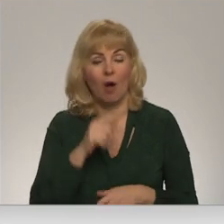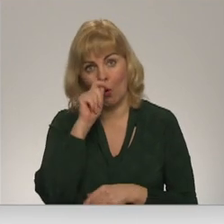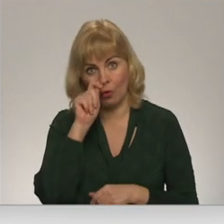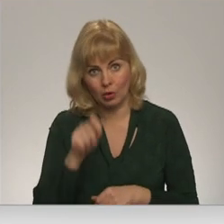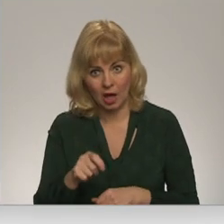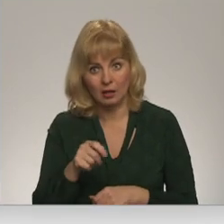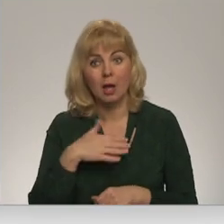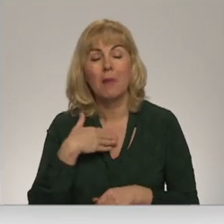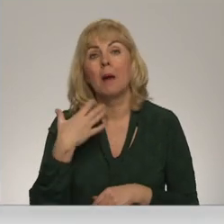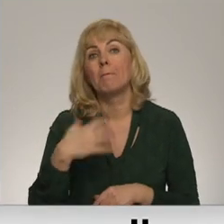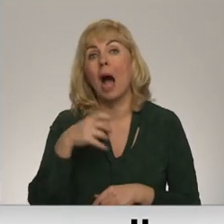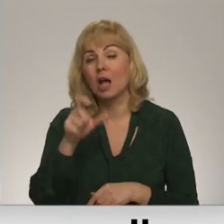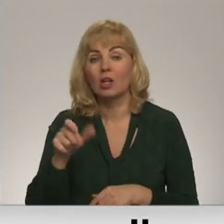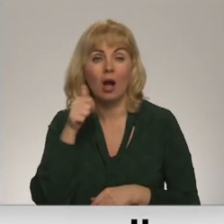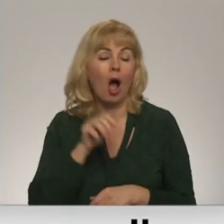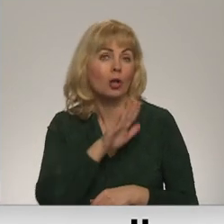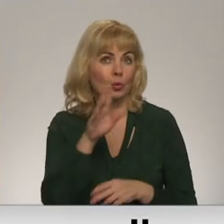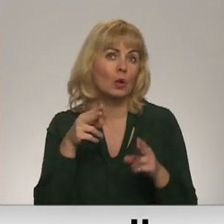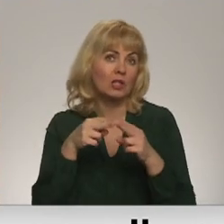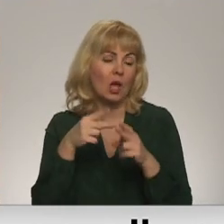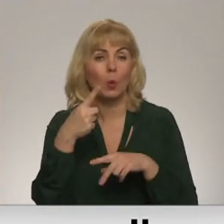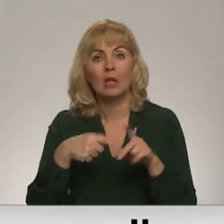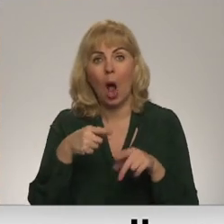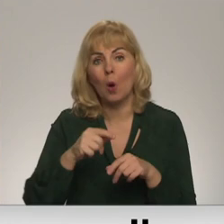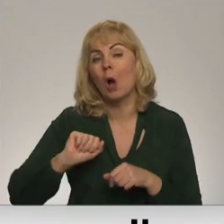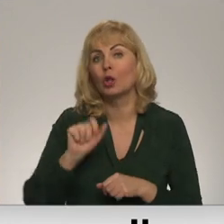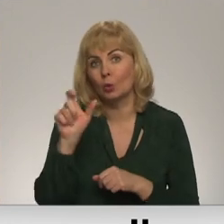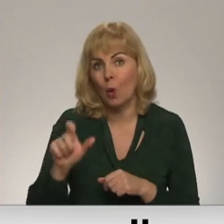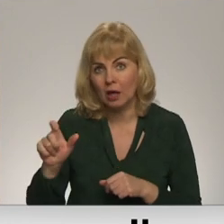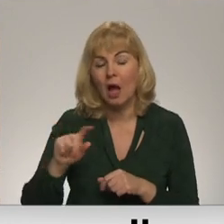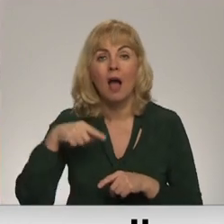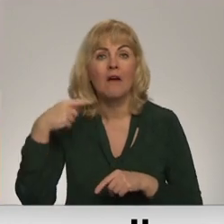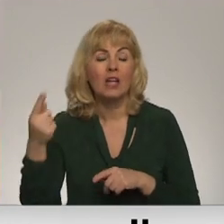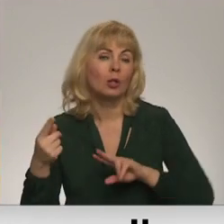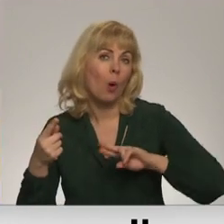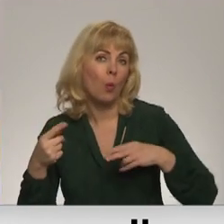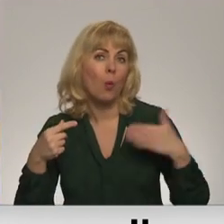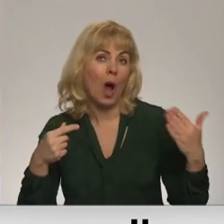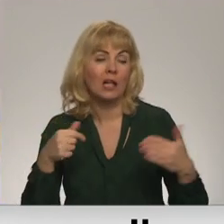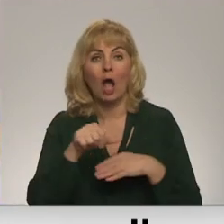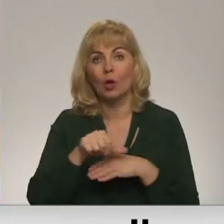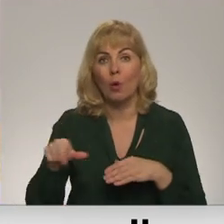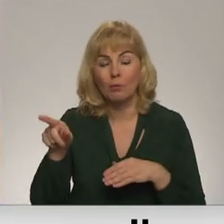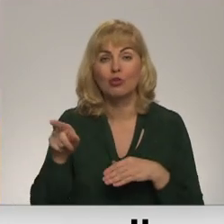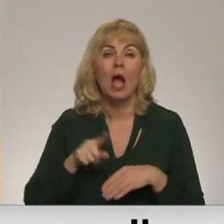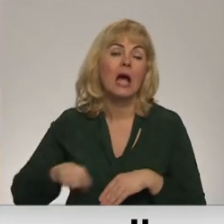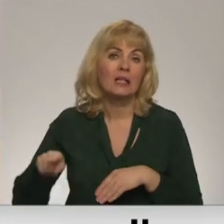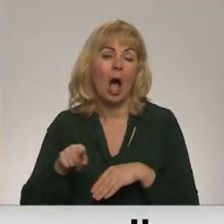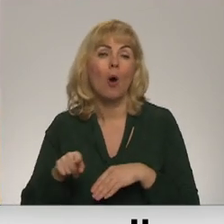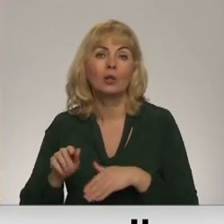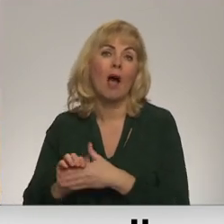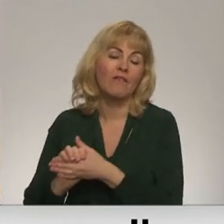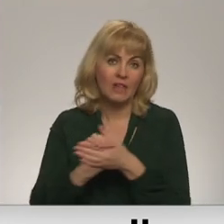Manas māsacas. Katru dienu viņa sazinās ar radiem un draugiem gan vienā, gan otrā robežas pusē. Tur tauta ir vienota, kā krievi,